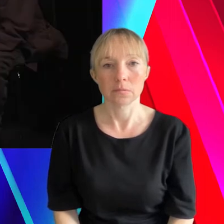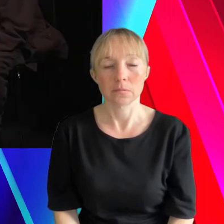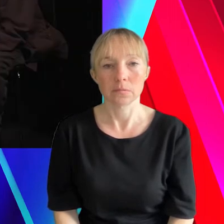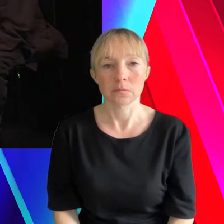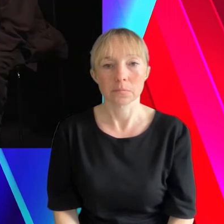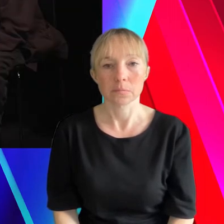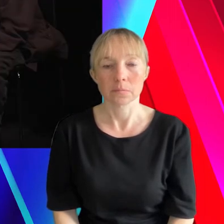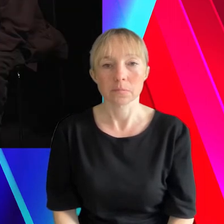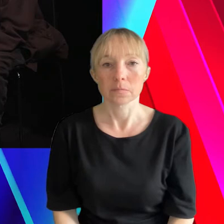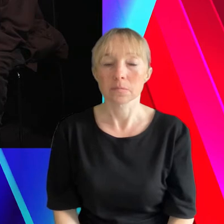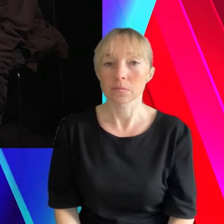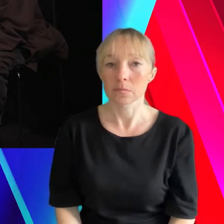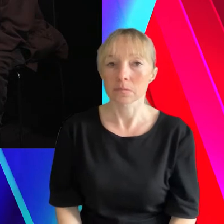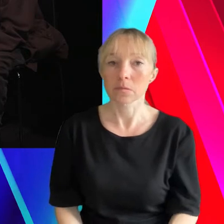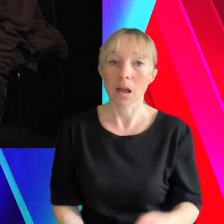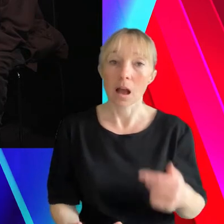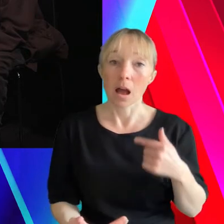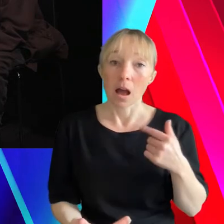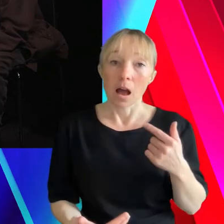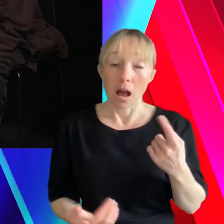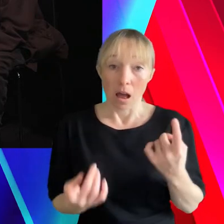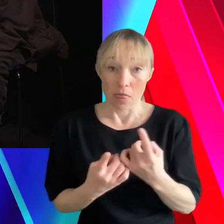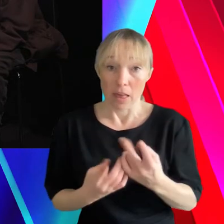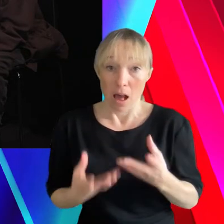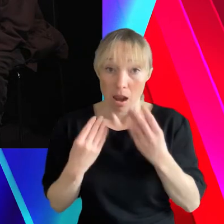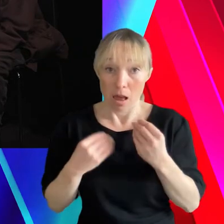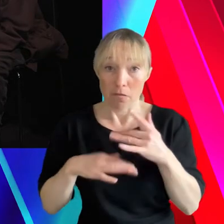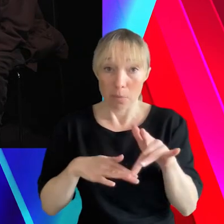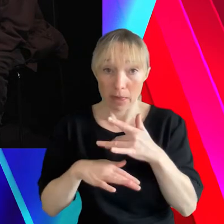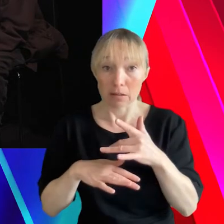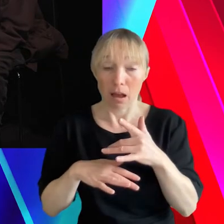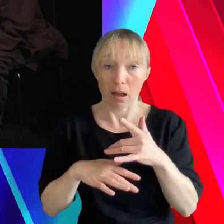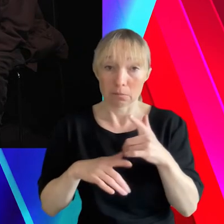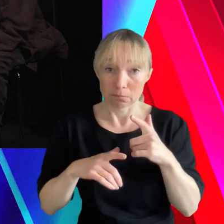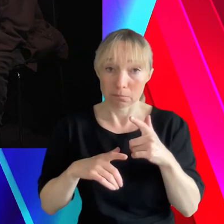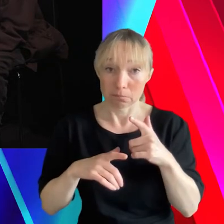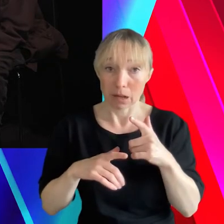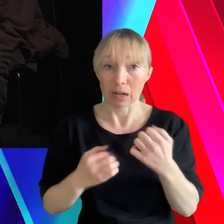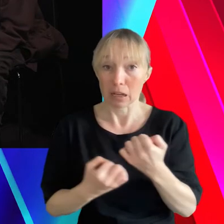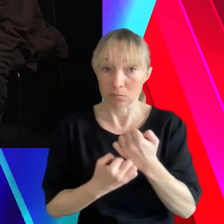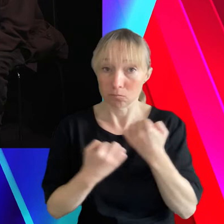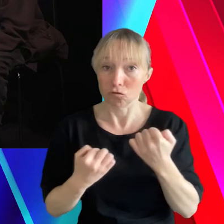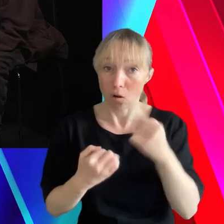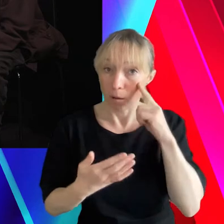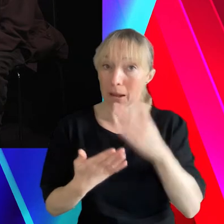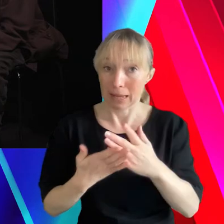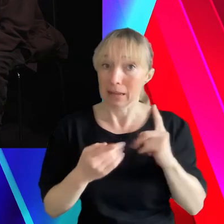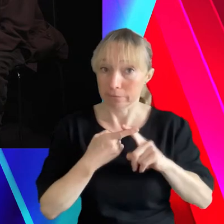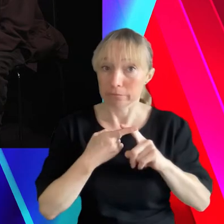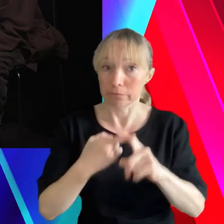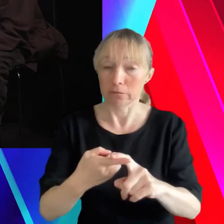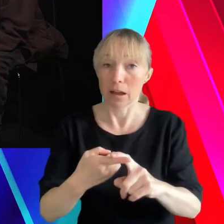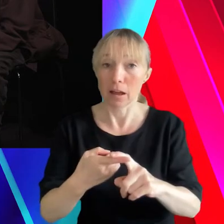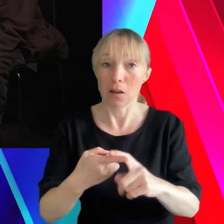ببینه. Something that I learned from theater and I still strongly believe in is that when you have this